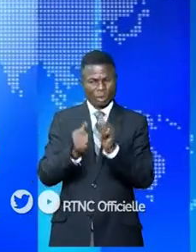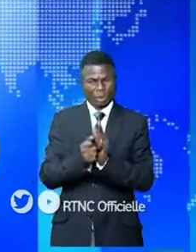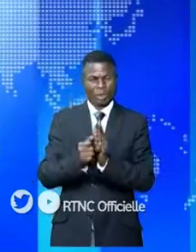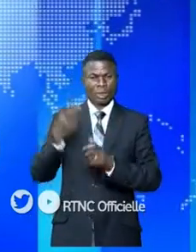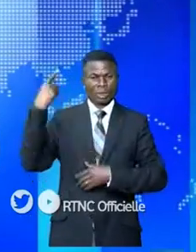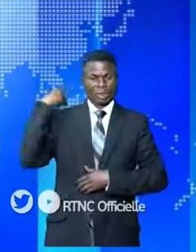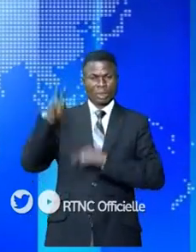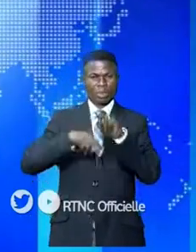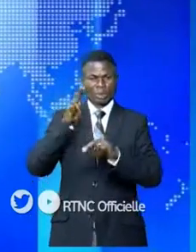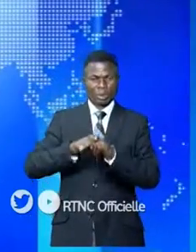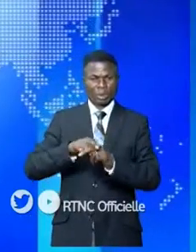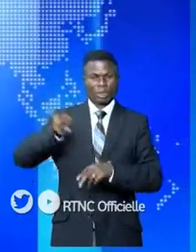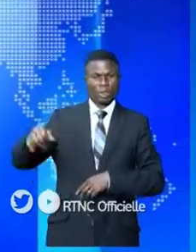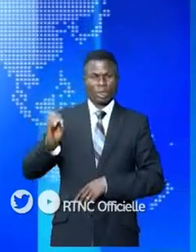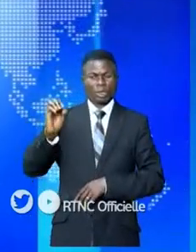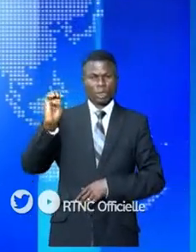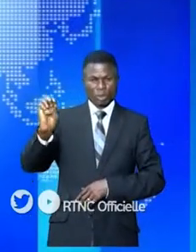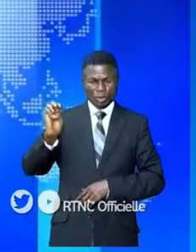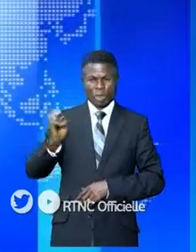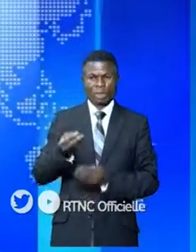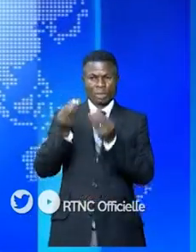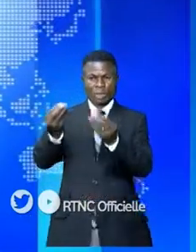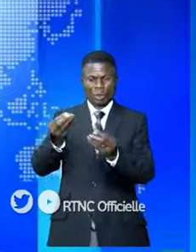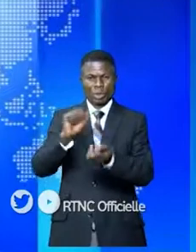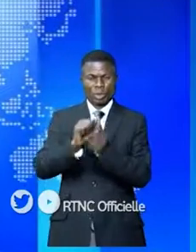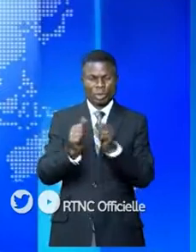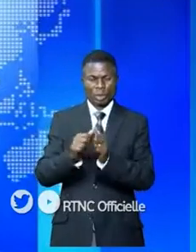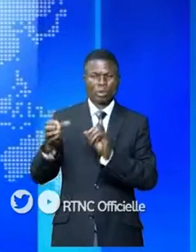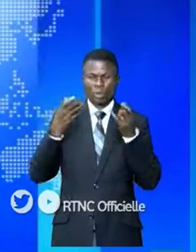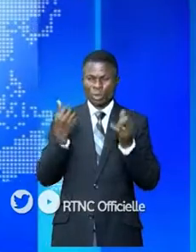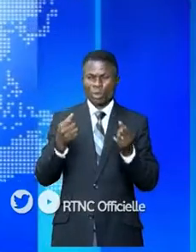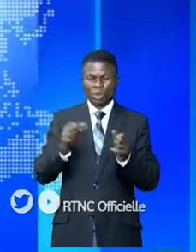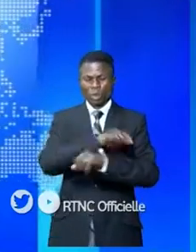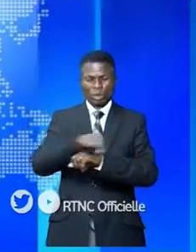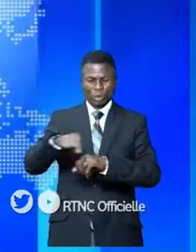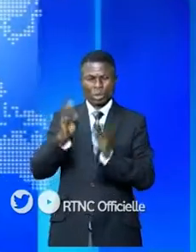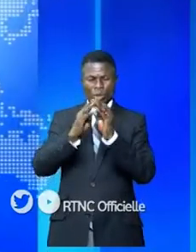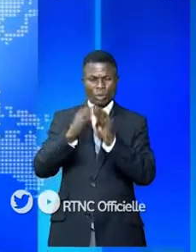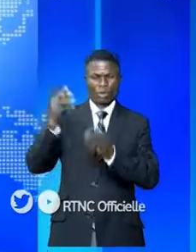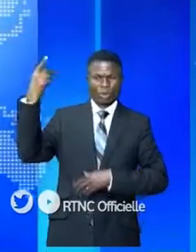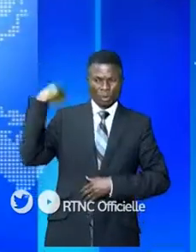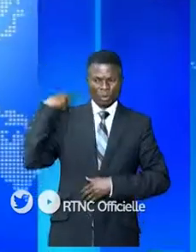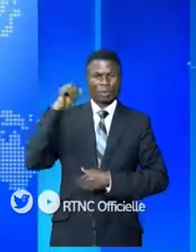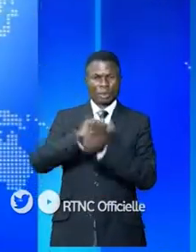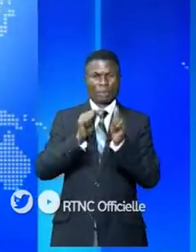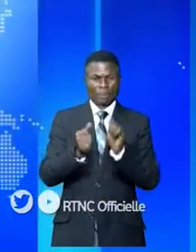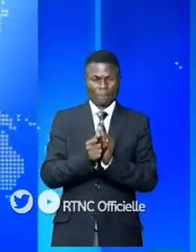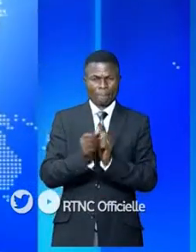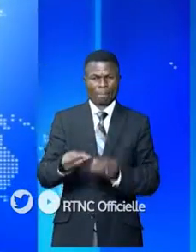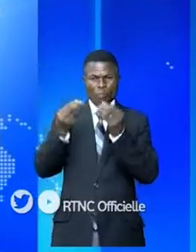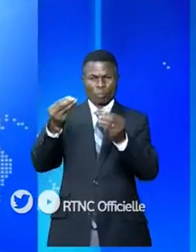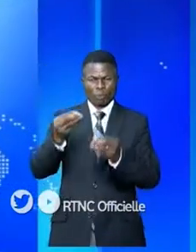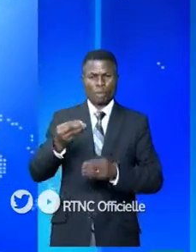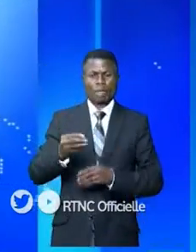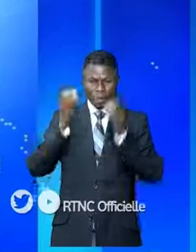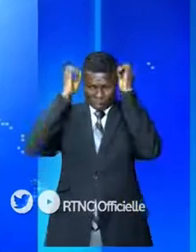député national José Mafoula a déposé ce mardi une question d'actualité au bureau de l'Assemblée nationale. Question adressée au ministre d'État